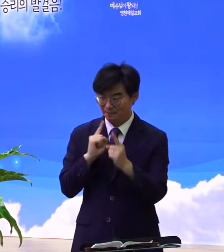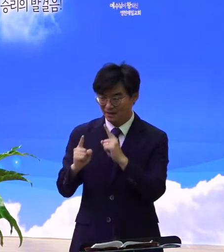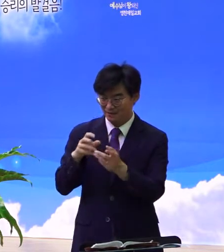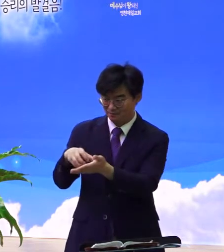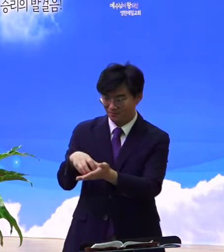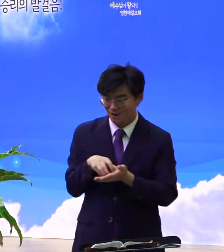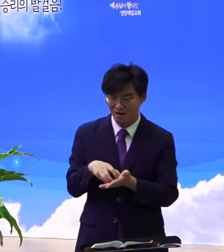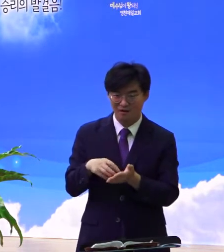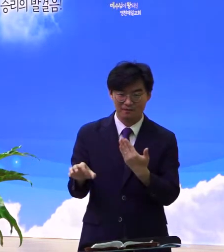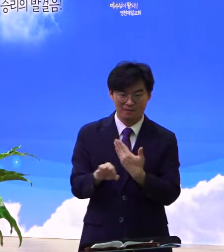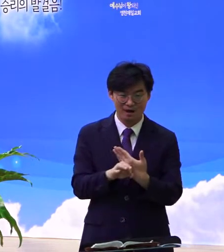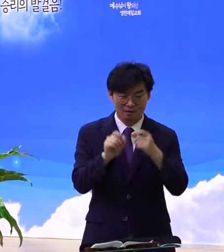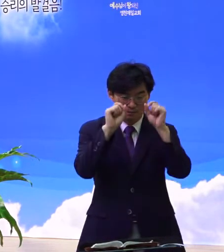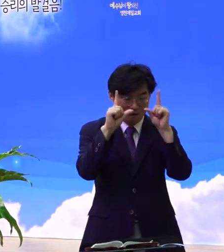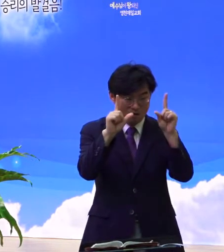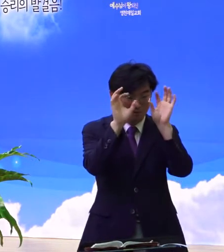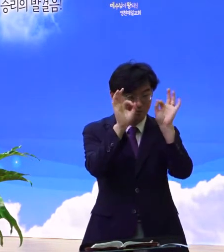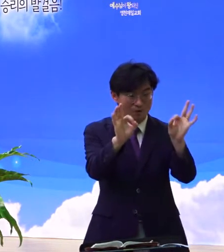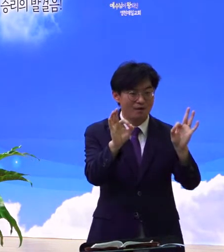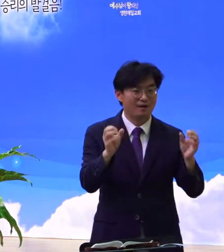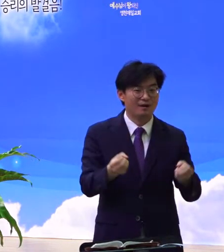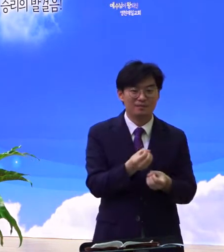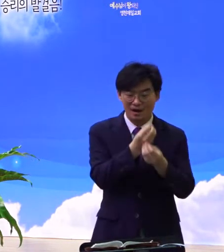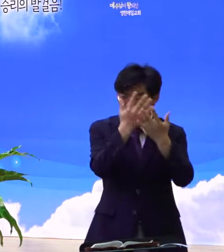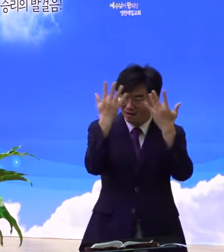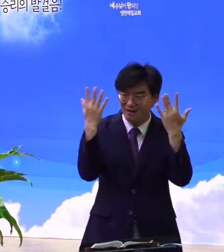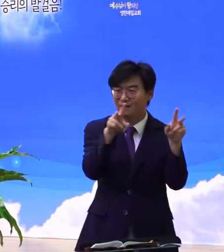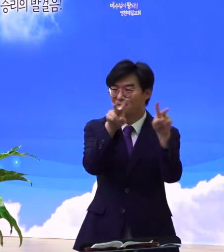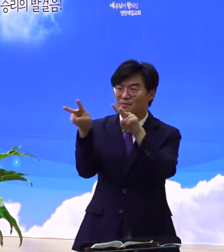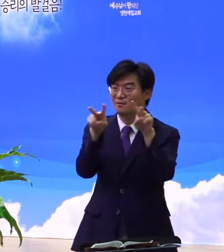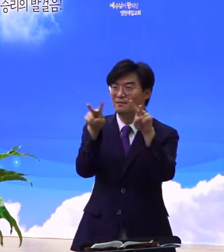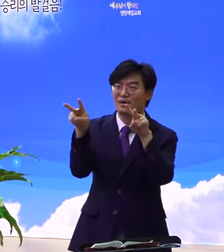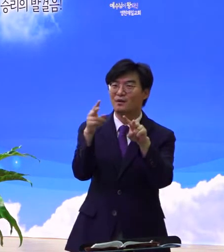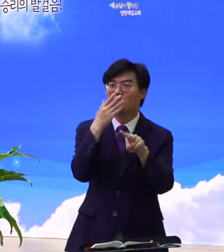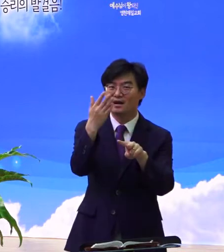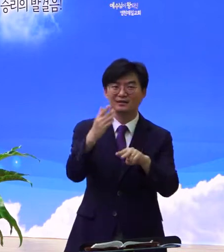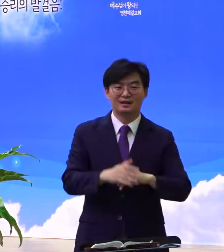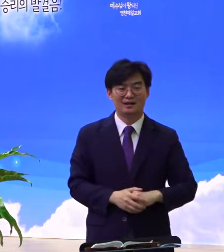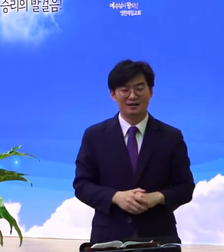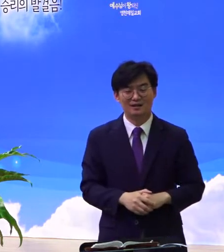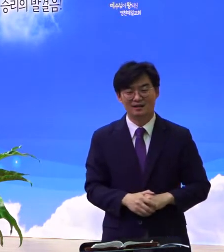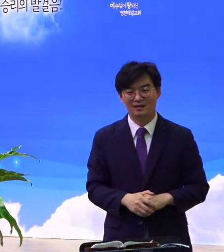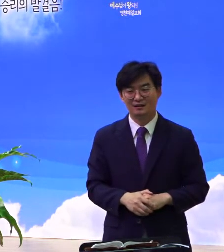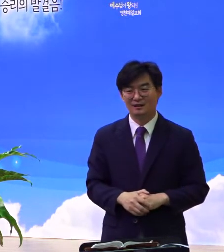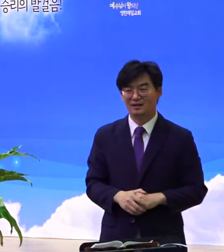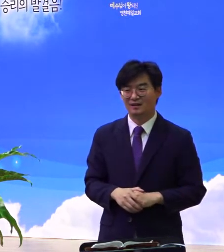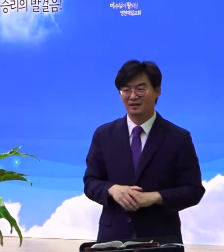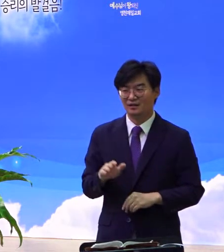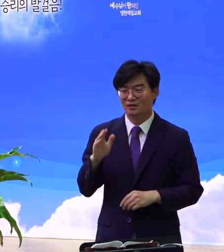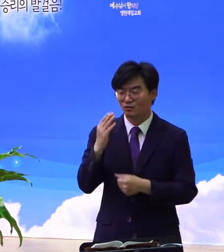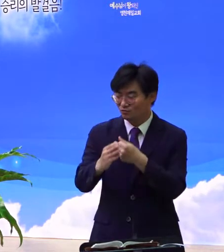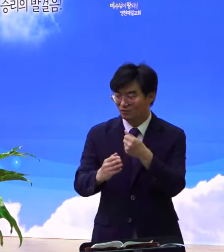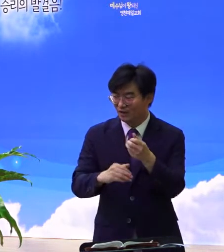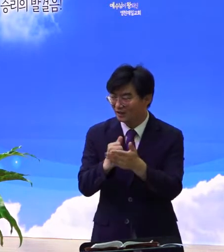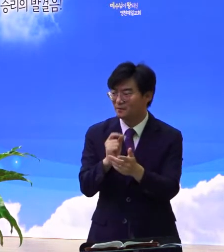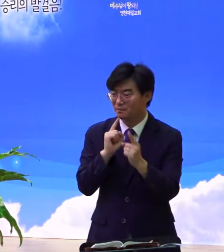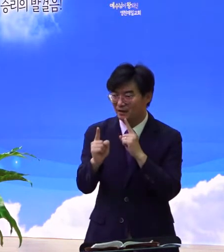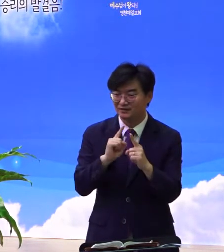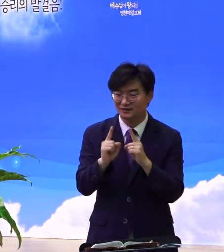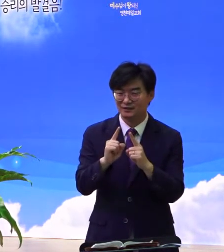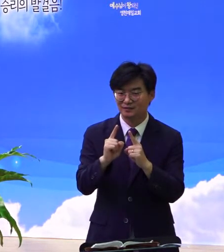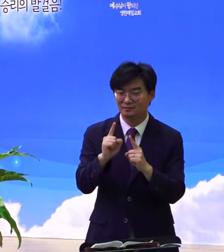합니다. 하나님 말씀은 우리의 눈을 밝혀줍니다. 우리에게 하나님 말씀이